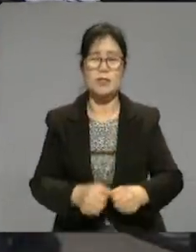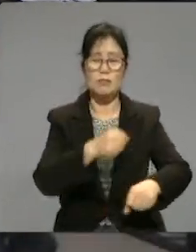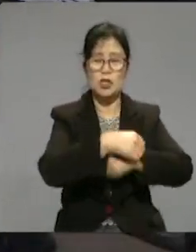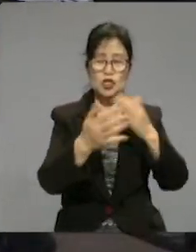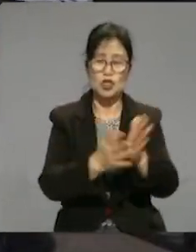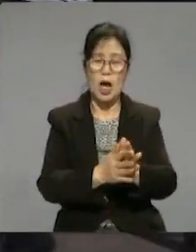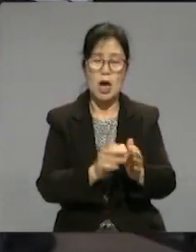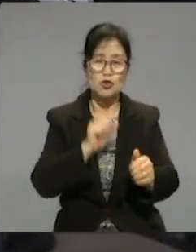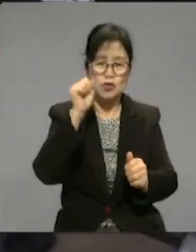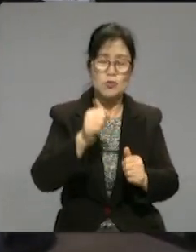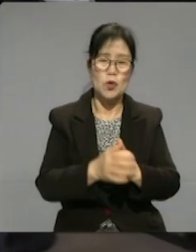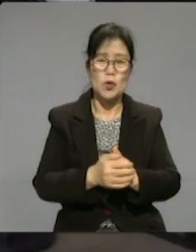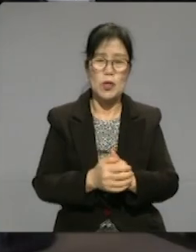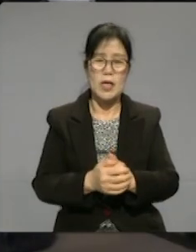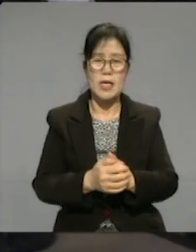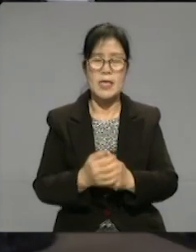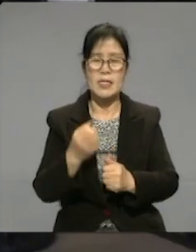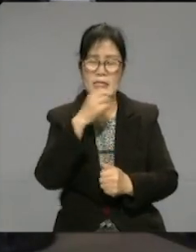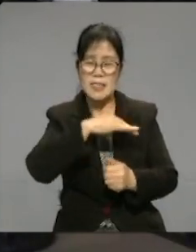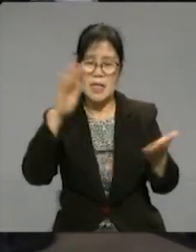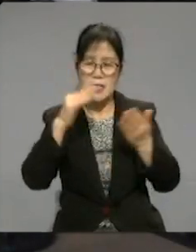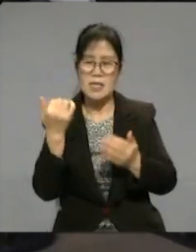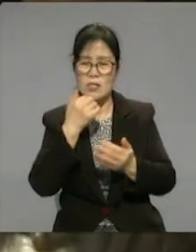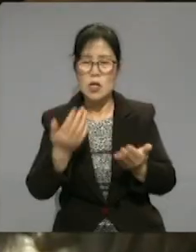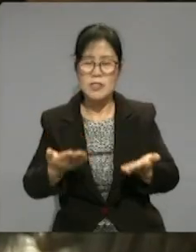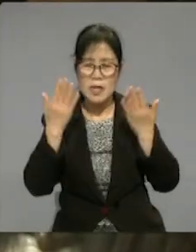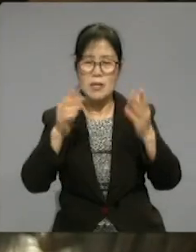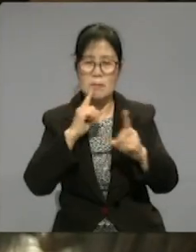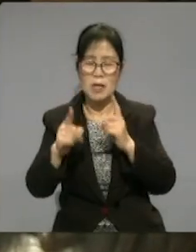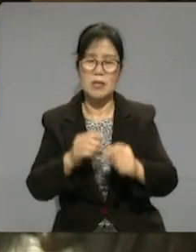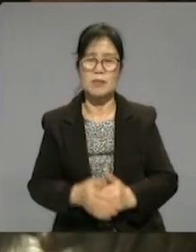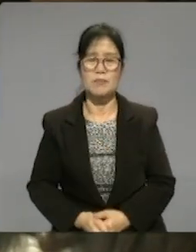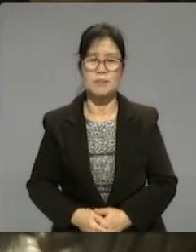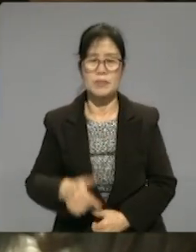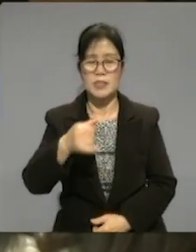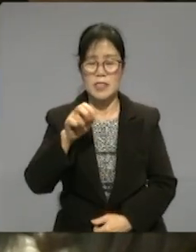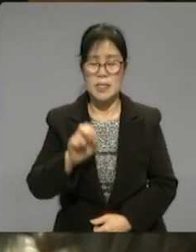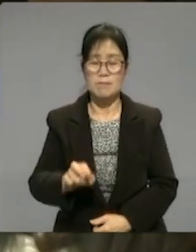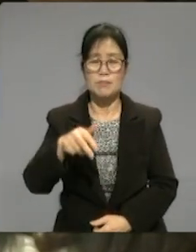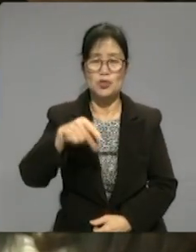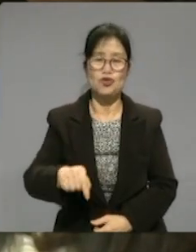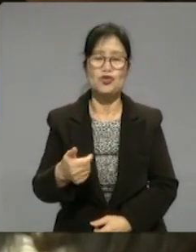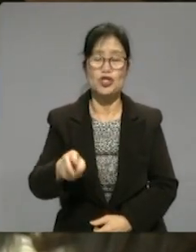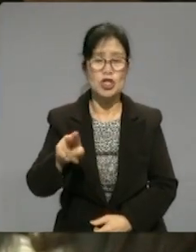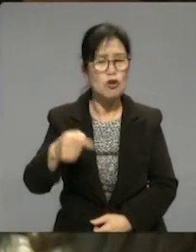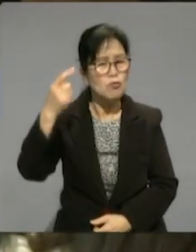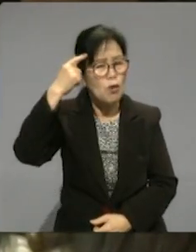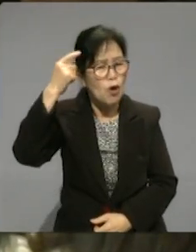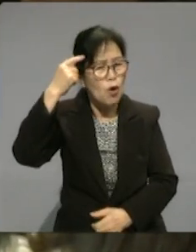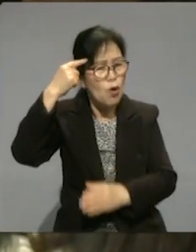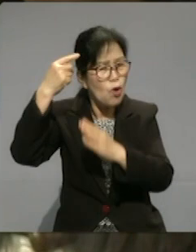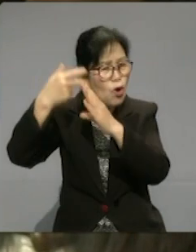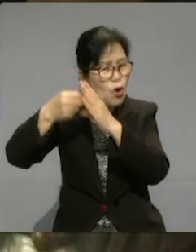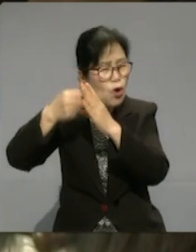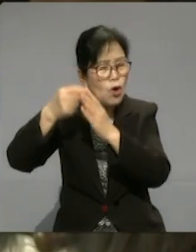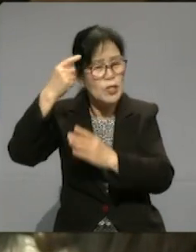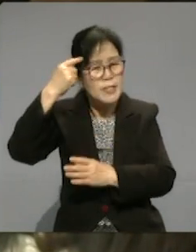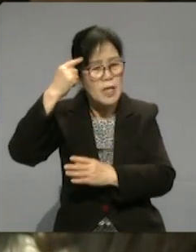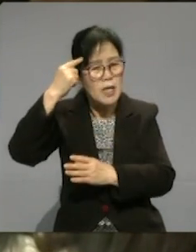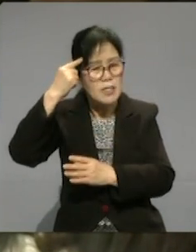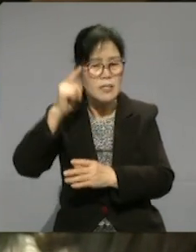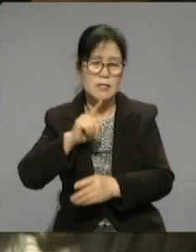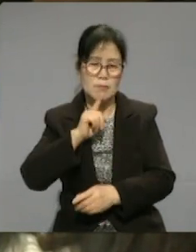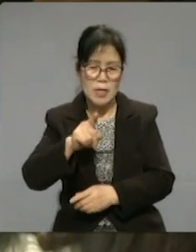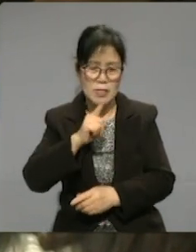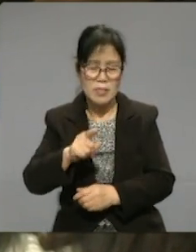후보의 이대생 성상납 발언을 겨냥했습니다. 김준혁 후보의 머릿속에 들어있는 그런 생각들, 그런